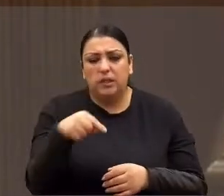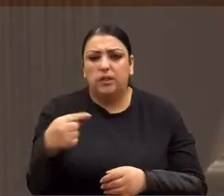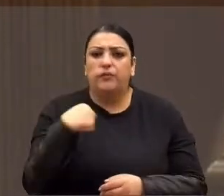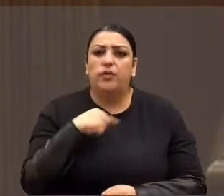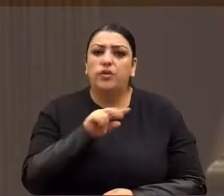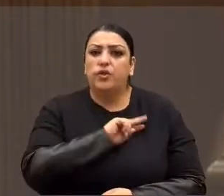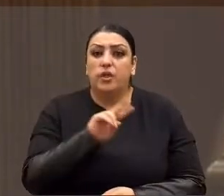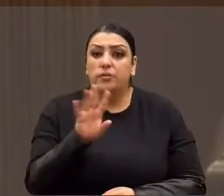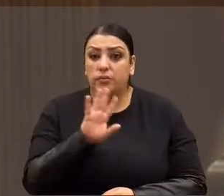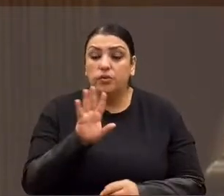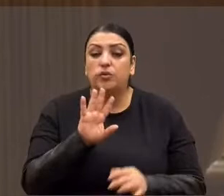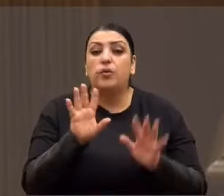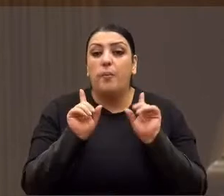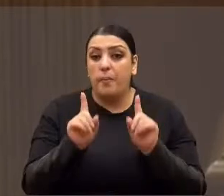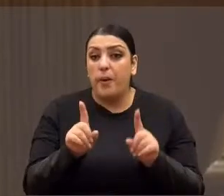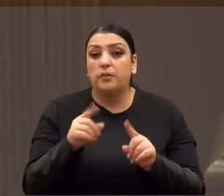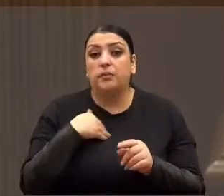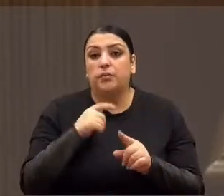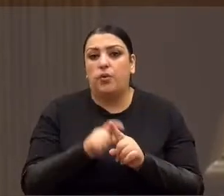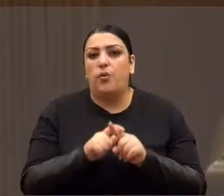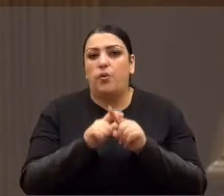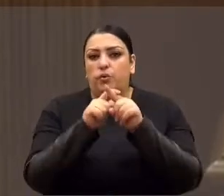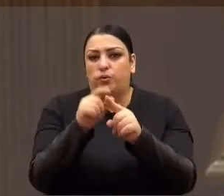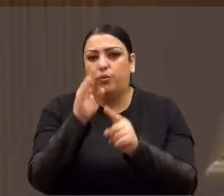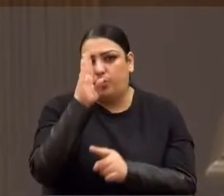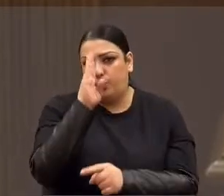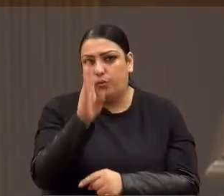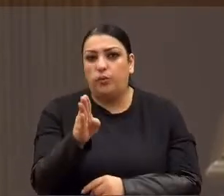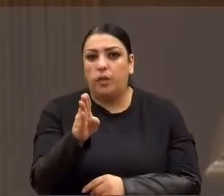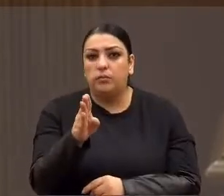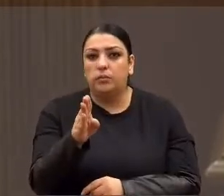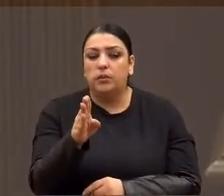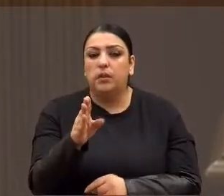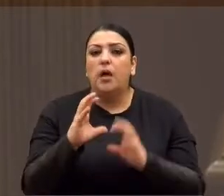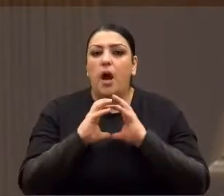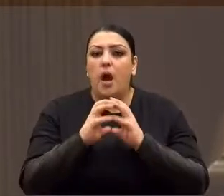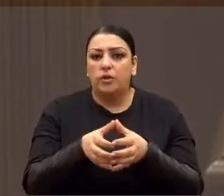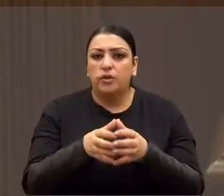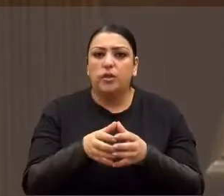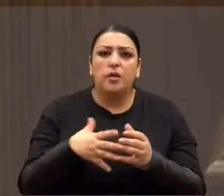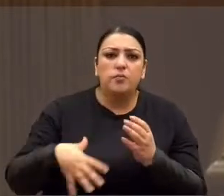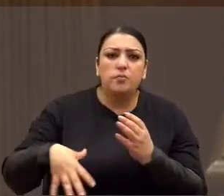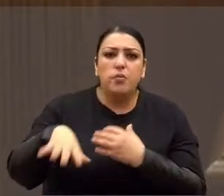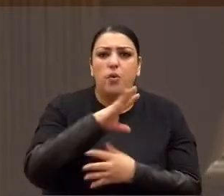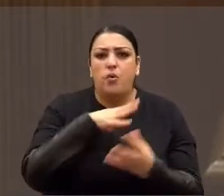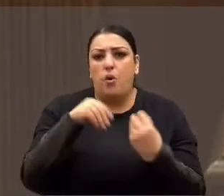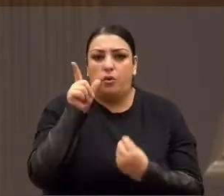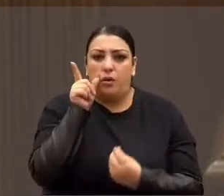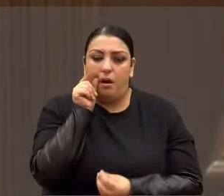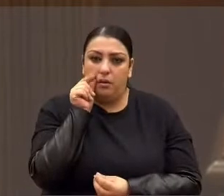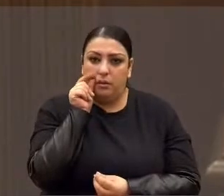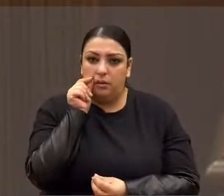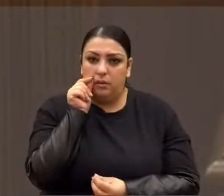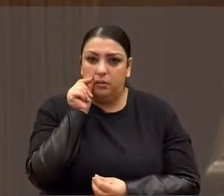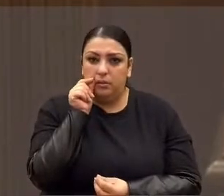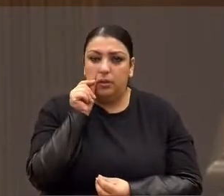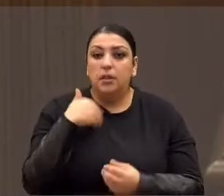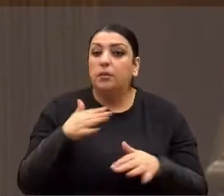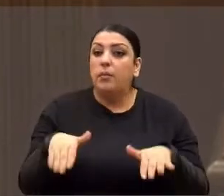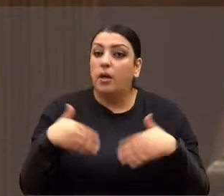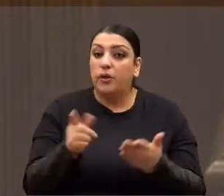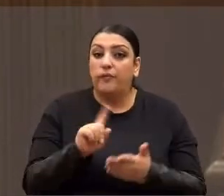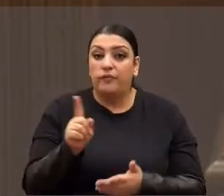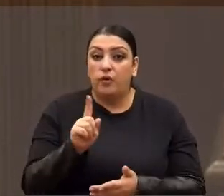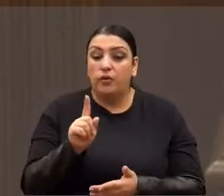իրենց։ Իմ խոսքը ուղղված է նաև աշխարհասփյուռ հայությանը։ Իմ առաջարկը նաև, որ